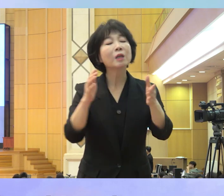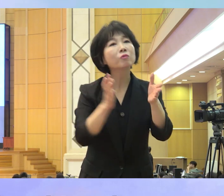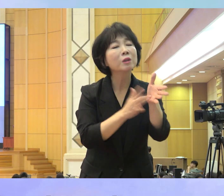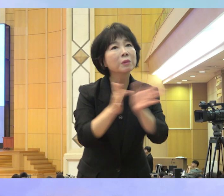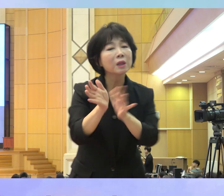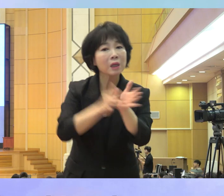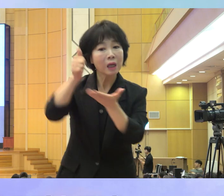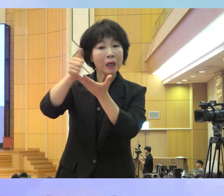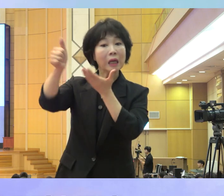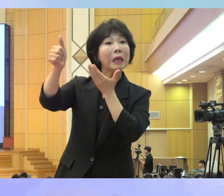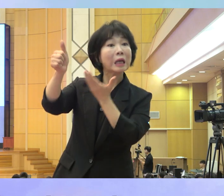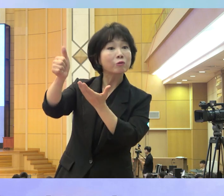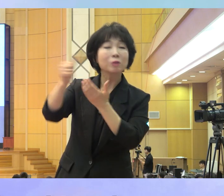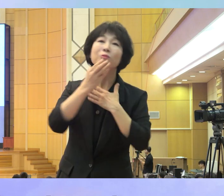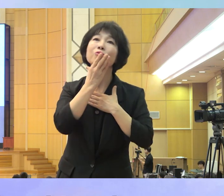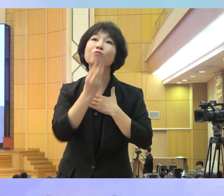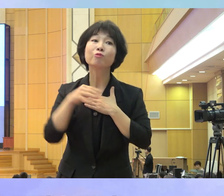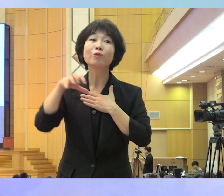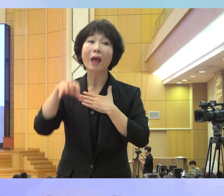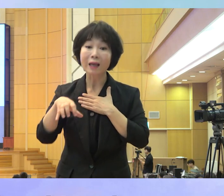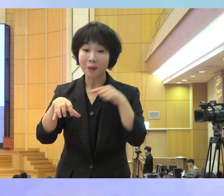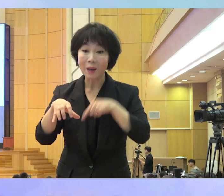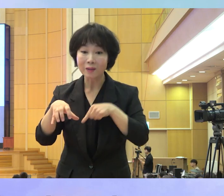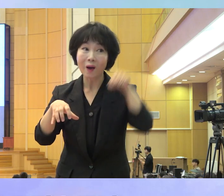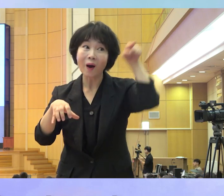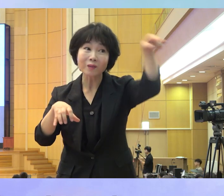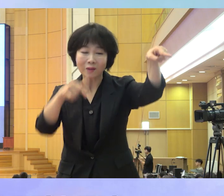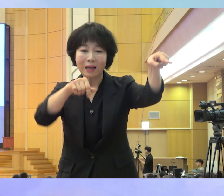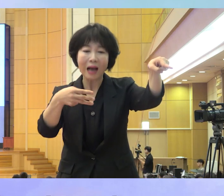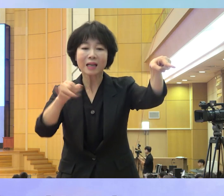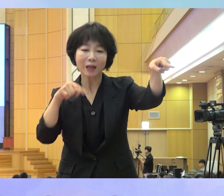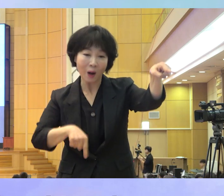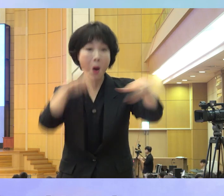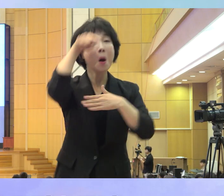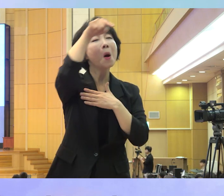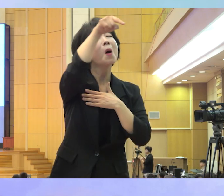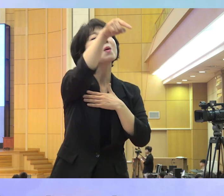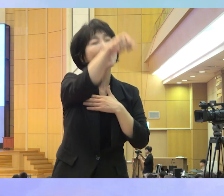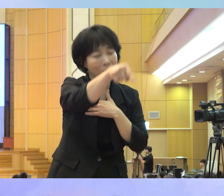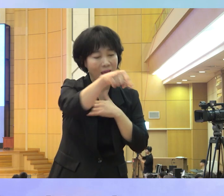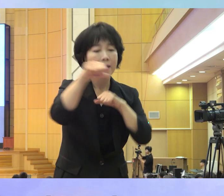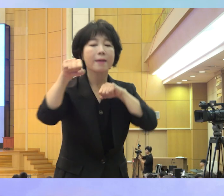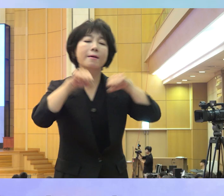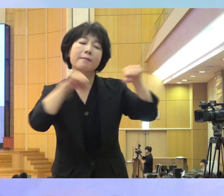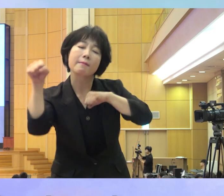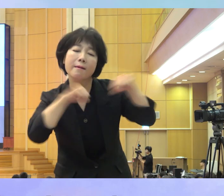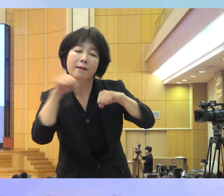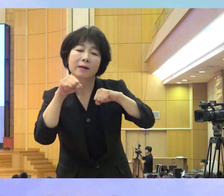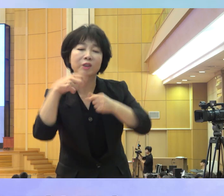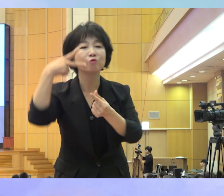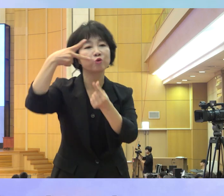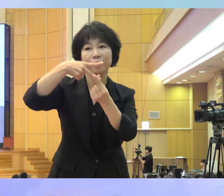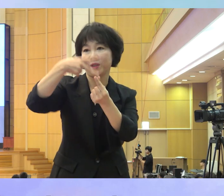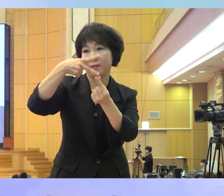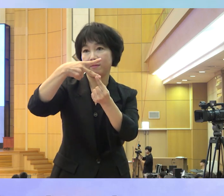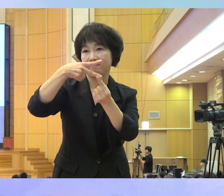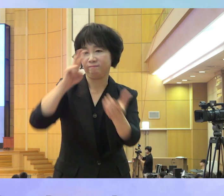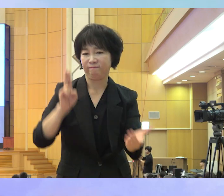예수께서 유대에서 갈릴리로 오신 후에 행하신 두